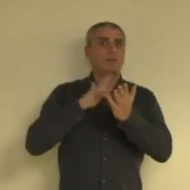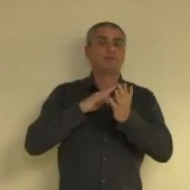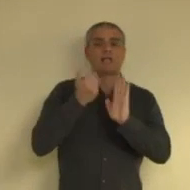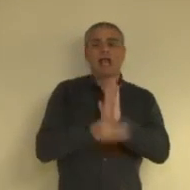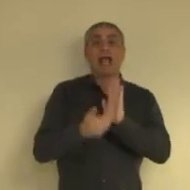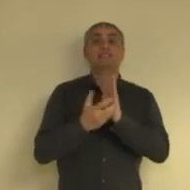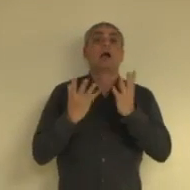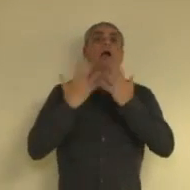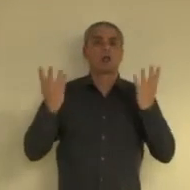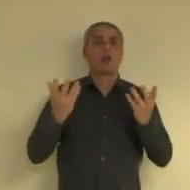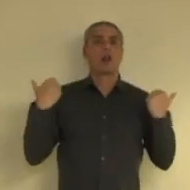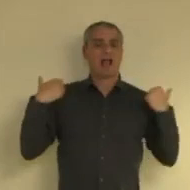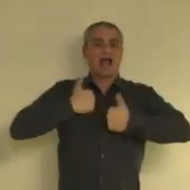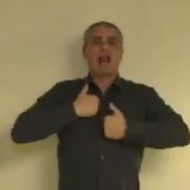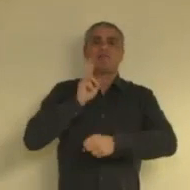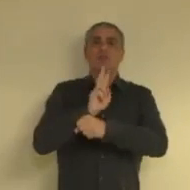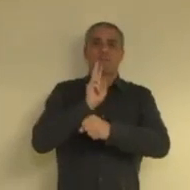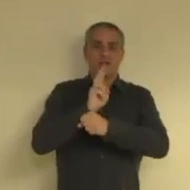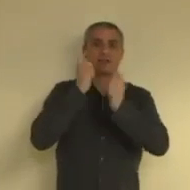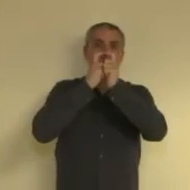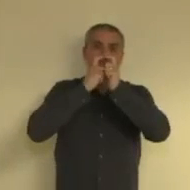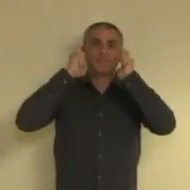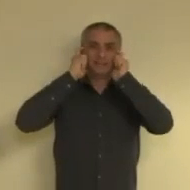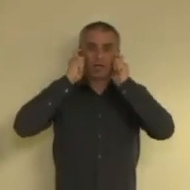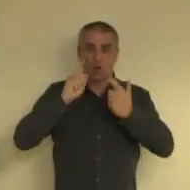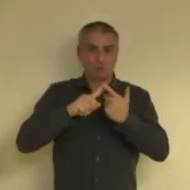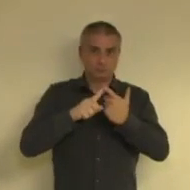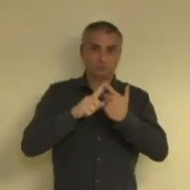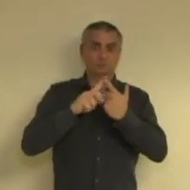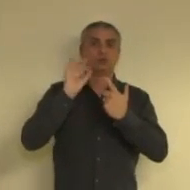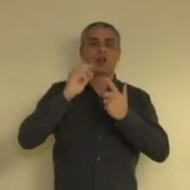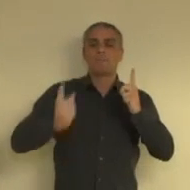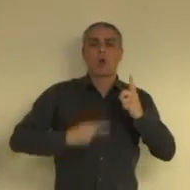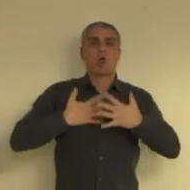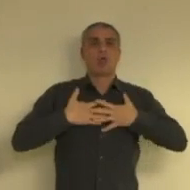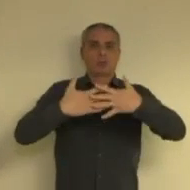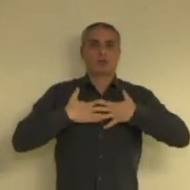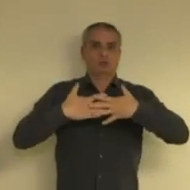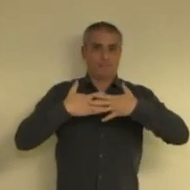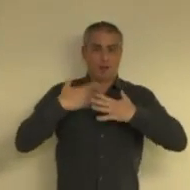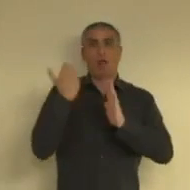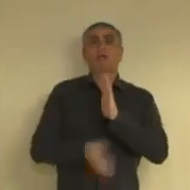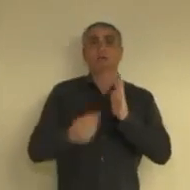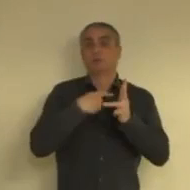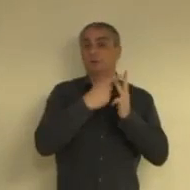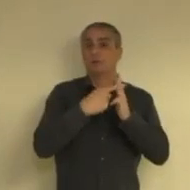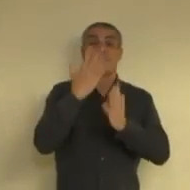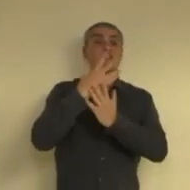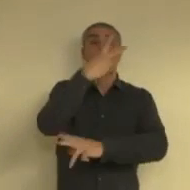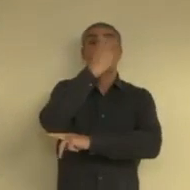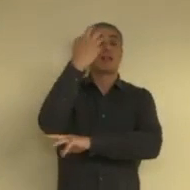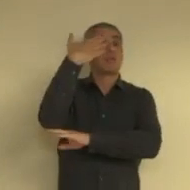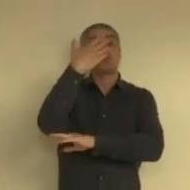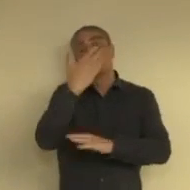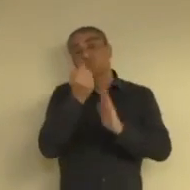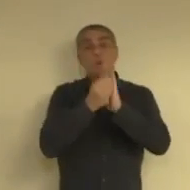נמצא במחסור עצום של חליפות מגן, של מסכות פנים, של מכונות הנשמה. 200 מדינות,